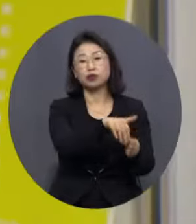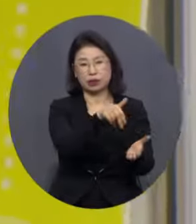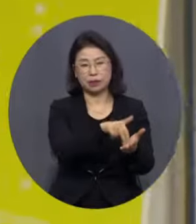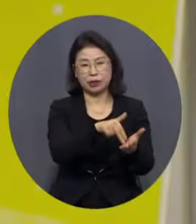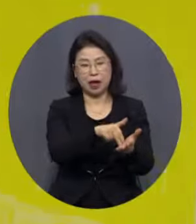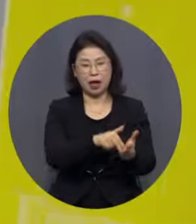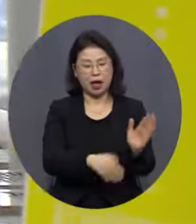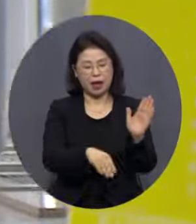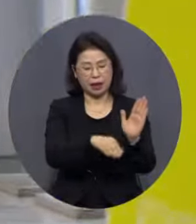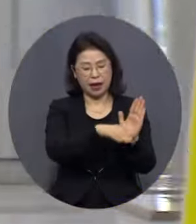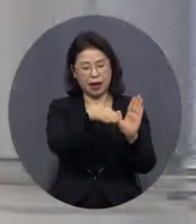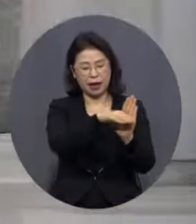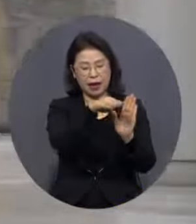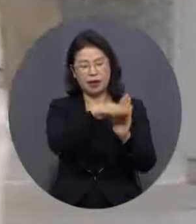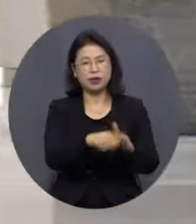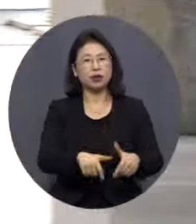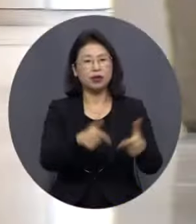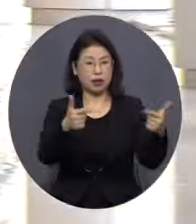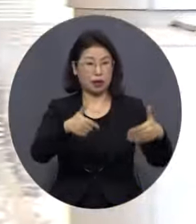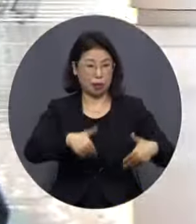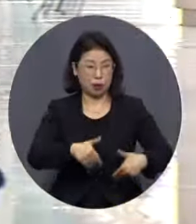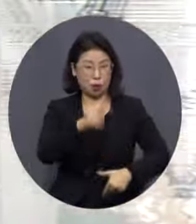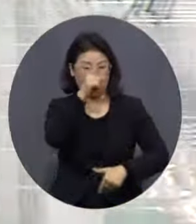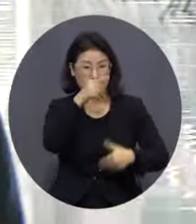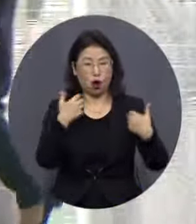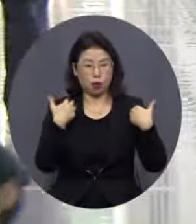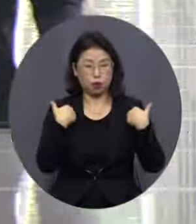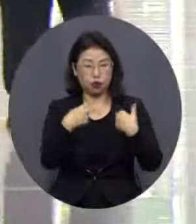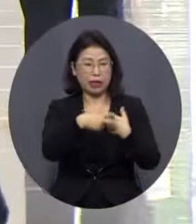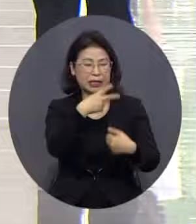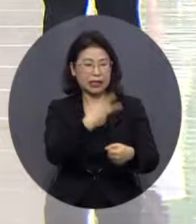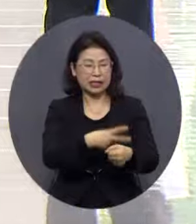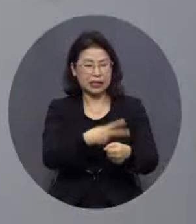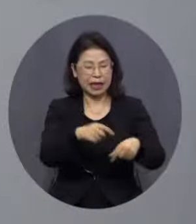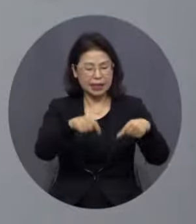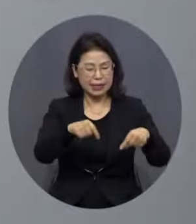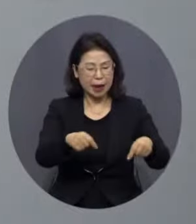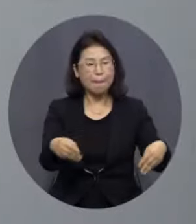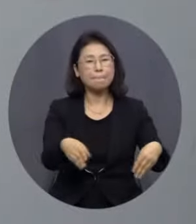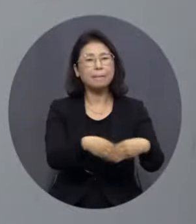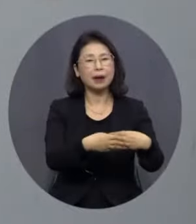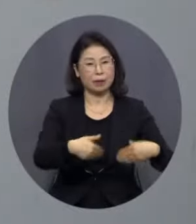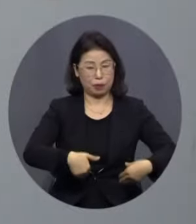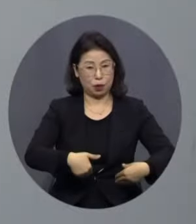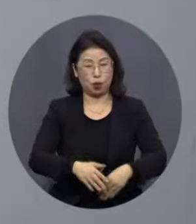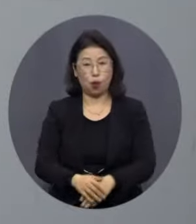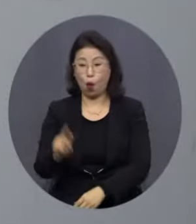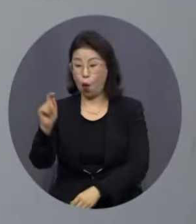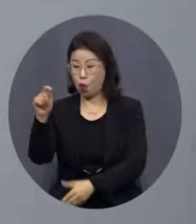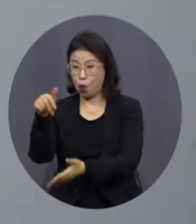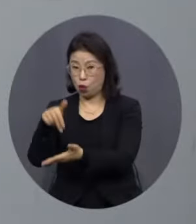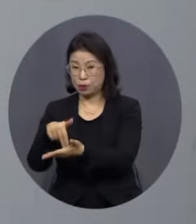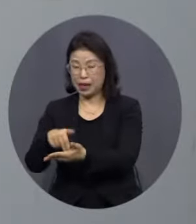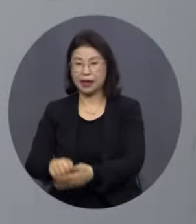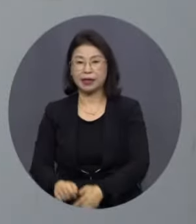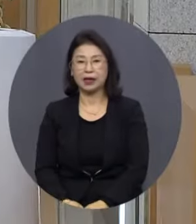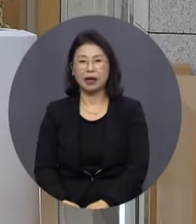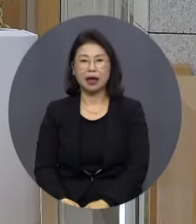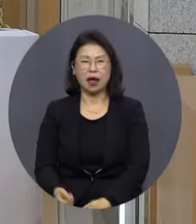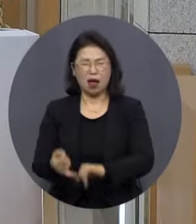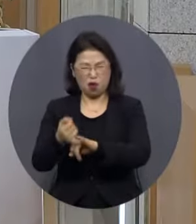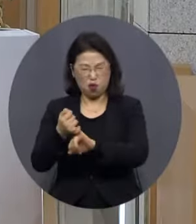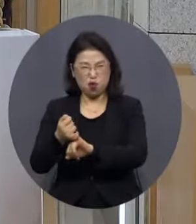단계적 증원이 바람직하다며 정부와 의사의 적절한 타협을 요구했지만고 후보는